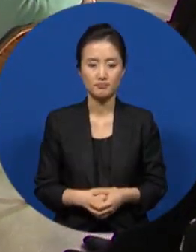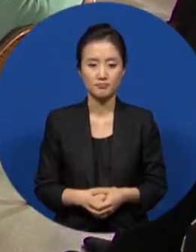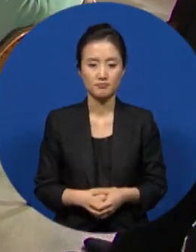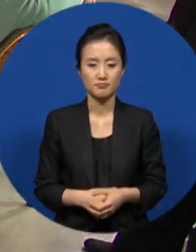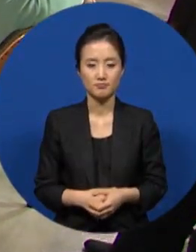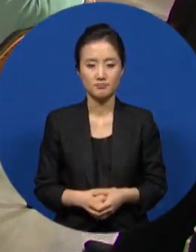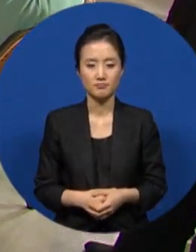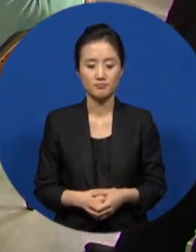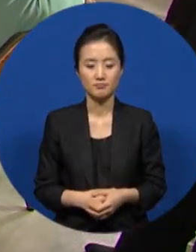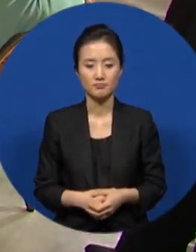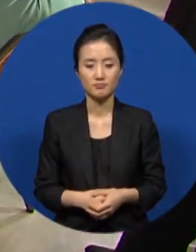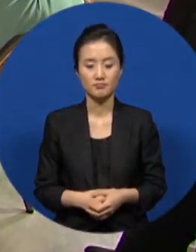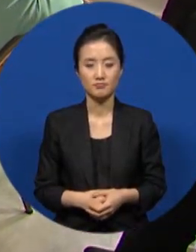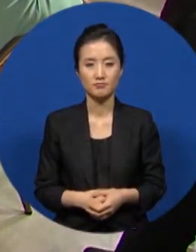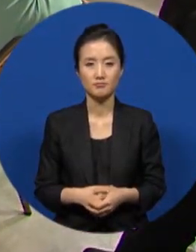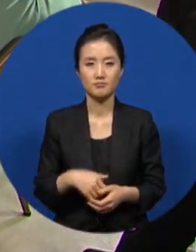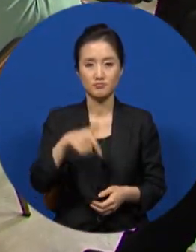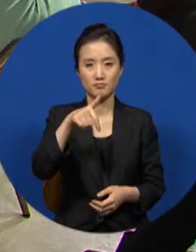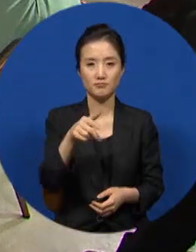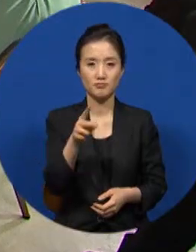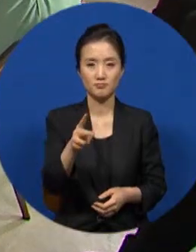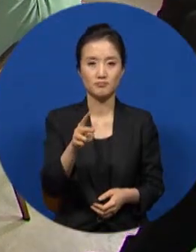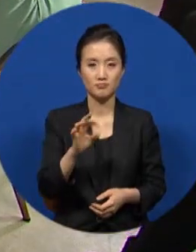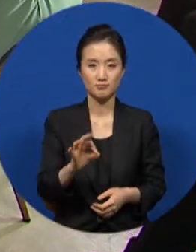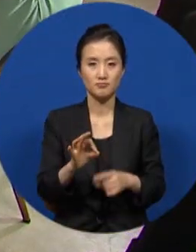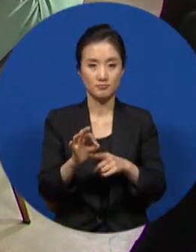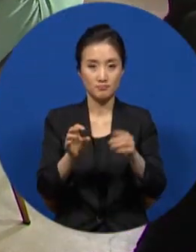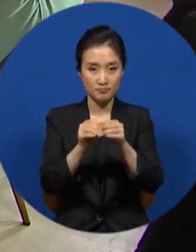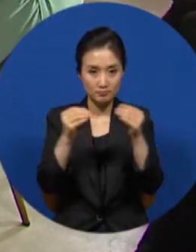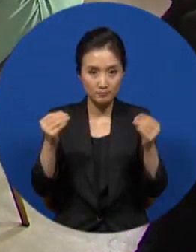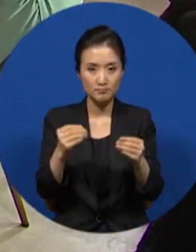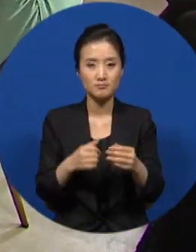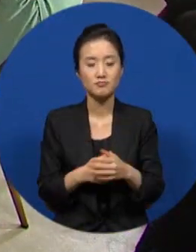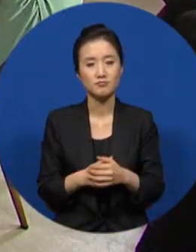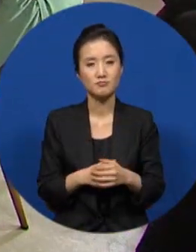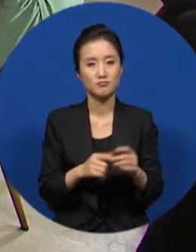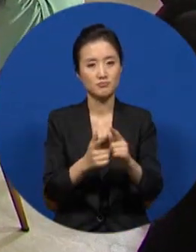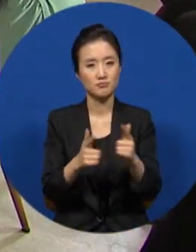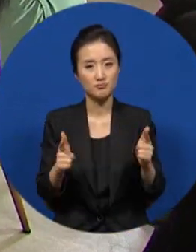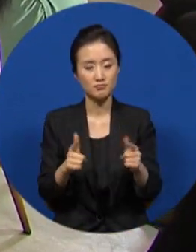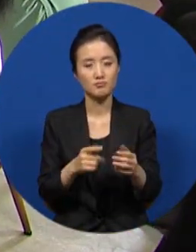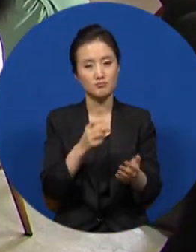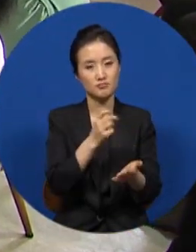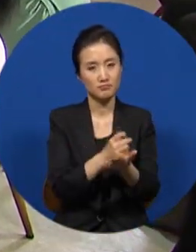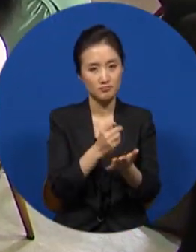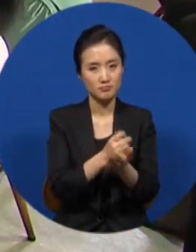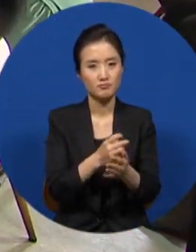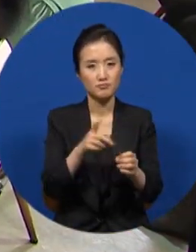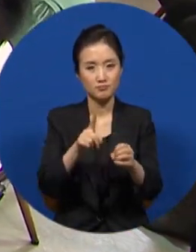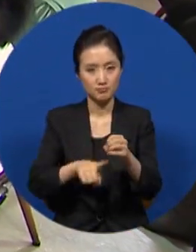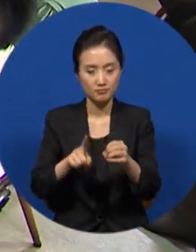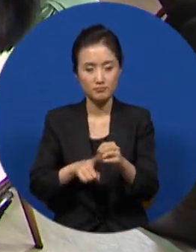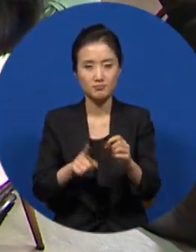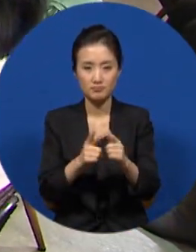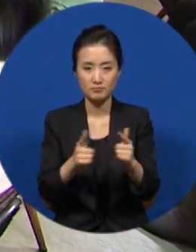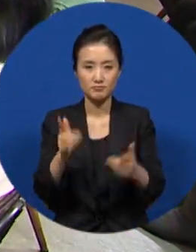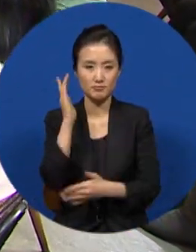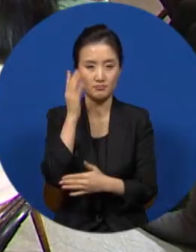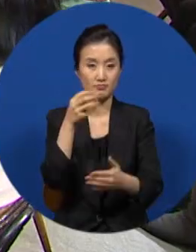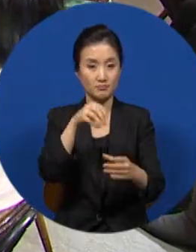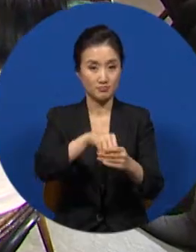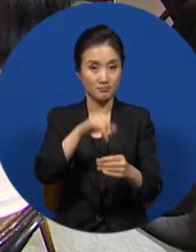우리가 성경, 불경, 뭐 이화경, 법화경 각종 경들은 이게 지식의 얘기가 있고 지혜가 얘기가